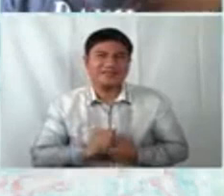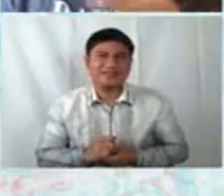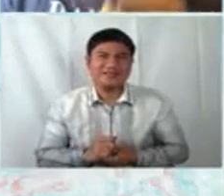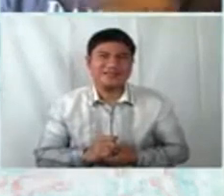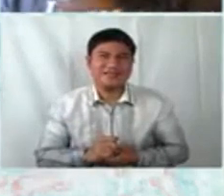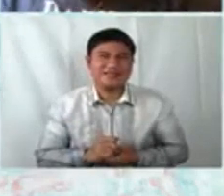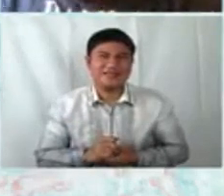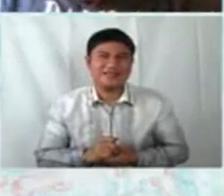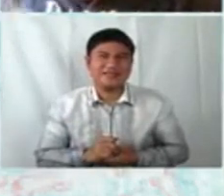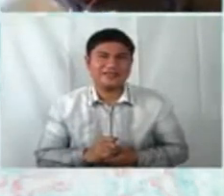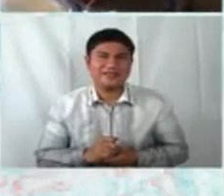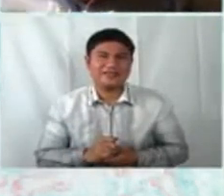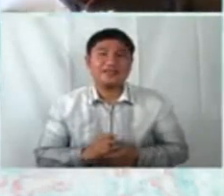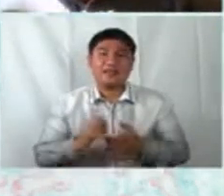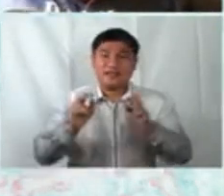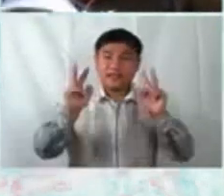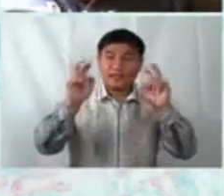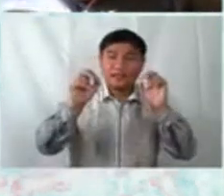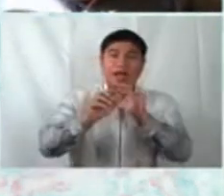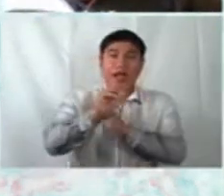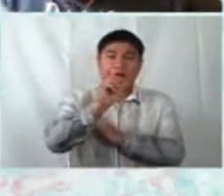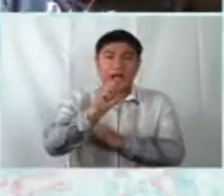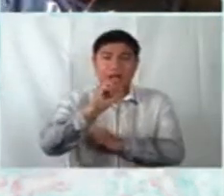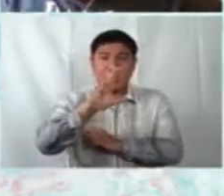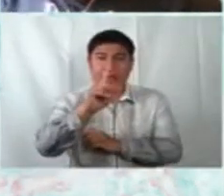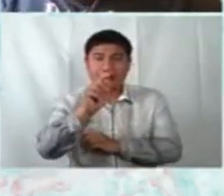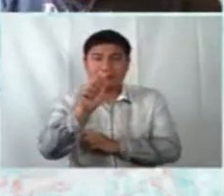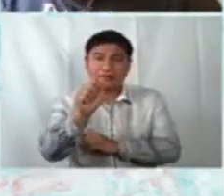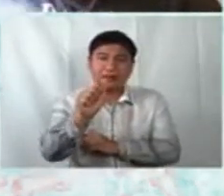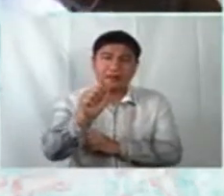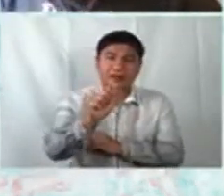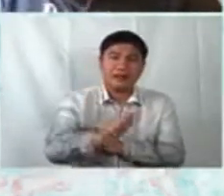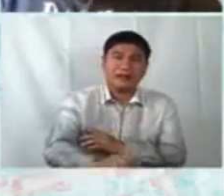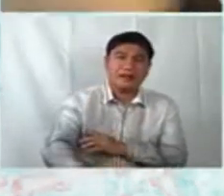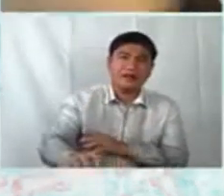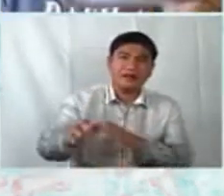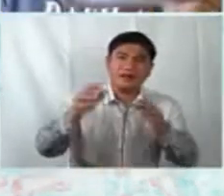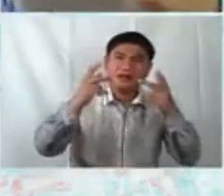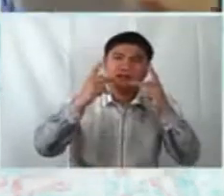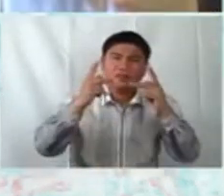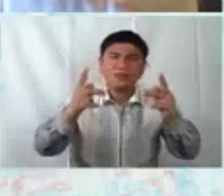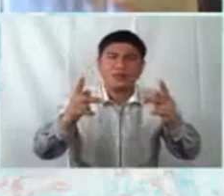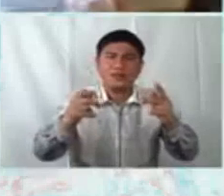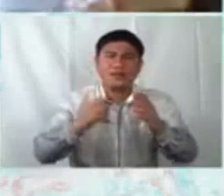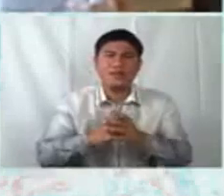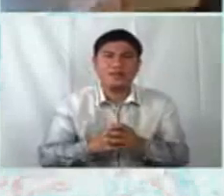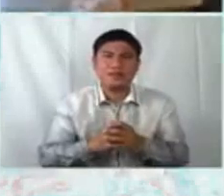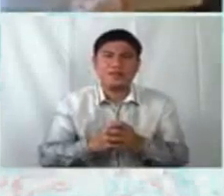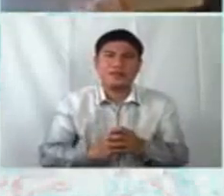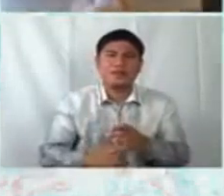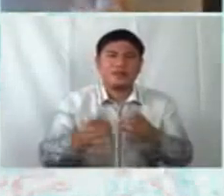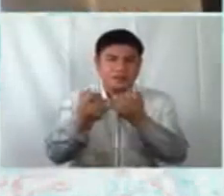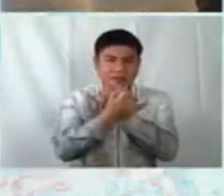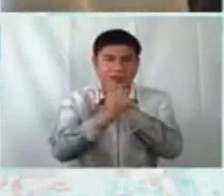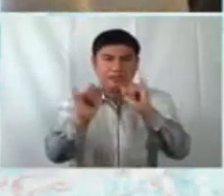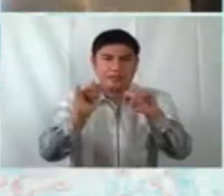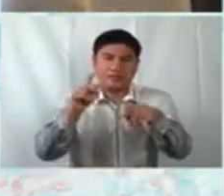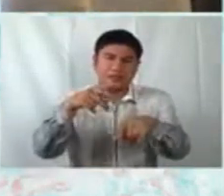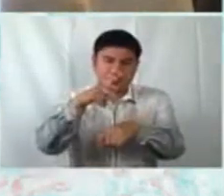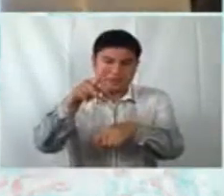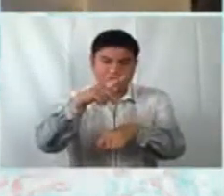Yung tinatawag nating akta, ha? Acta de la Proclamacion de Independencia del Pueblo